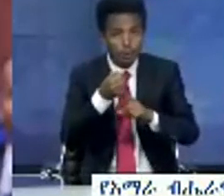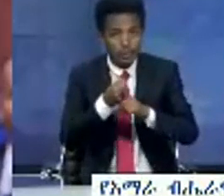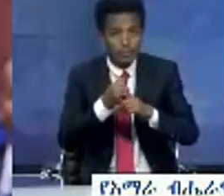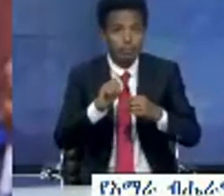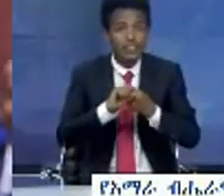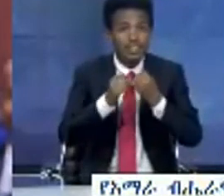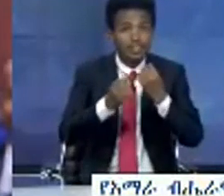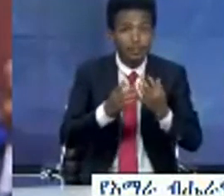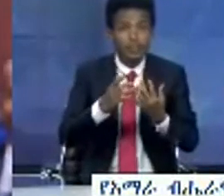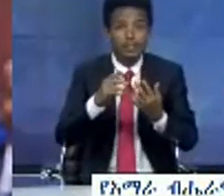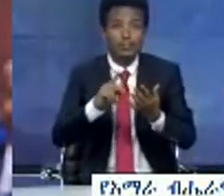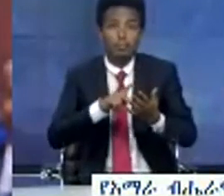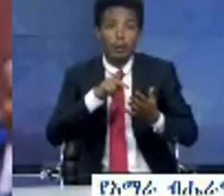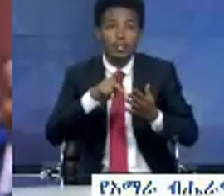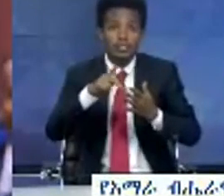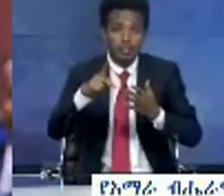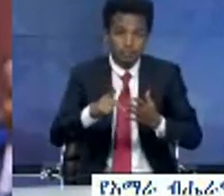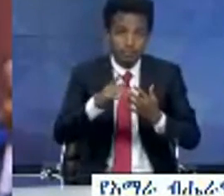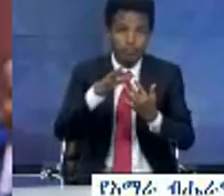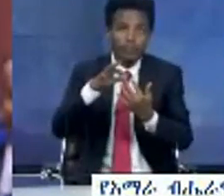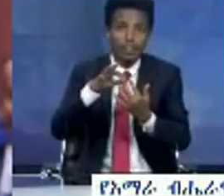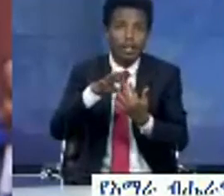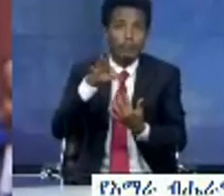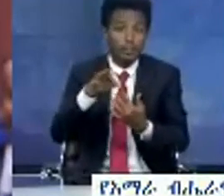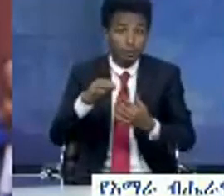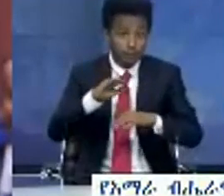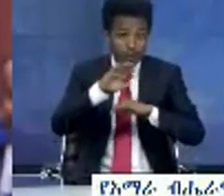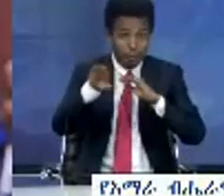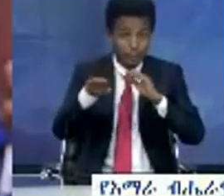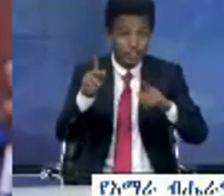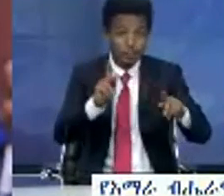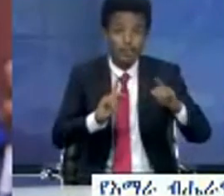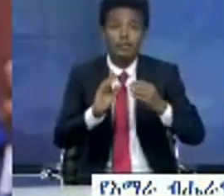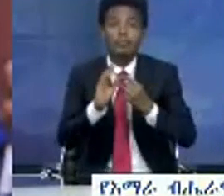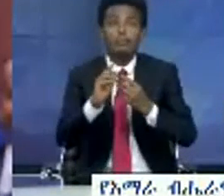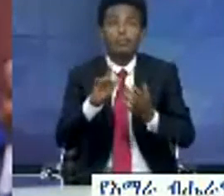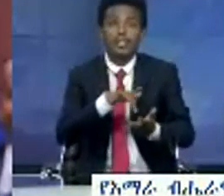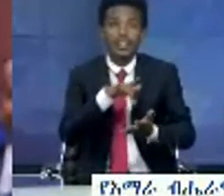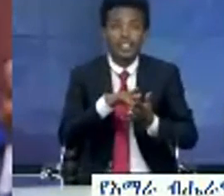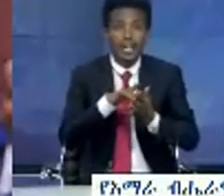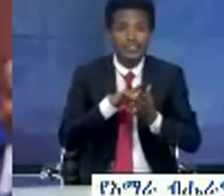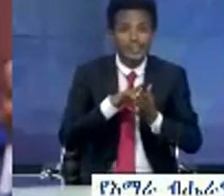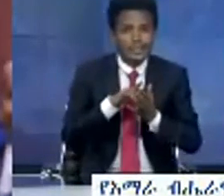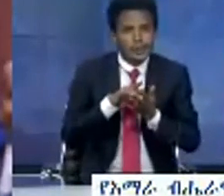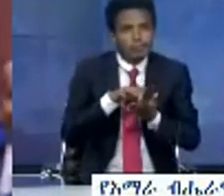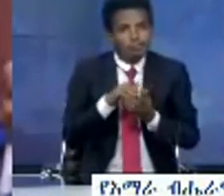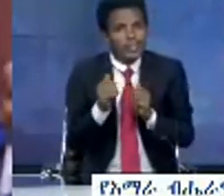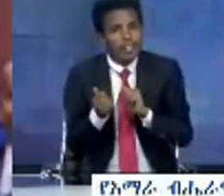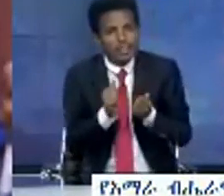የፖሊሲ አማራጮቻችሁና የመፍትሄ ሐሳቦቻችሁ ሁሉ በህዝቦች መካከል መቃቃርና መጠራጠርን